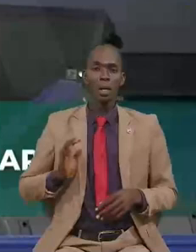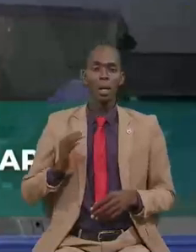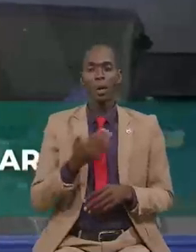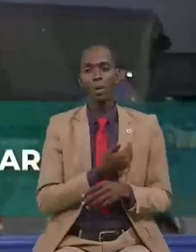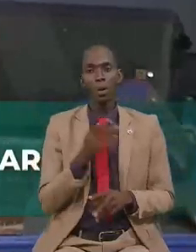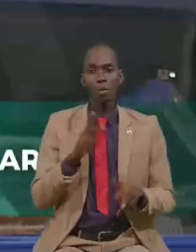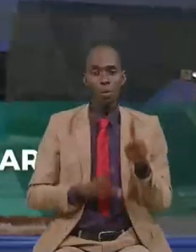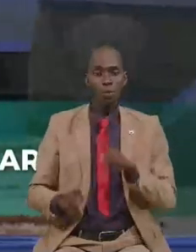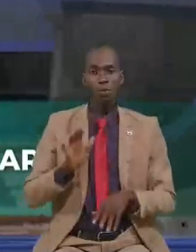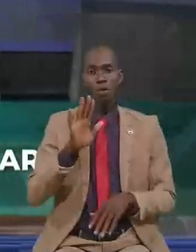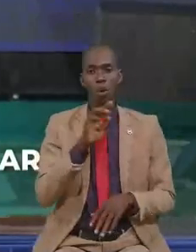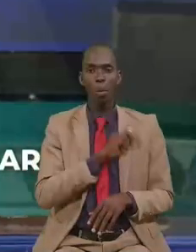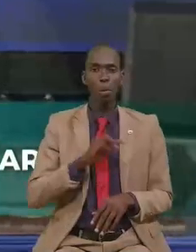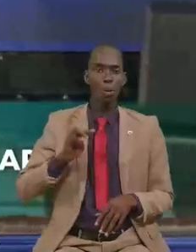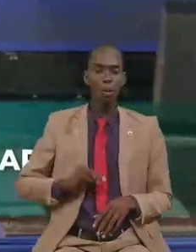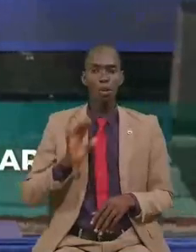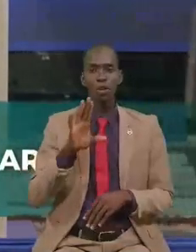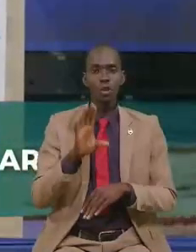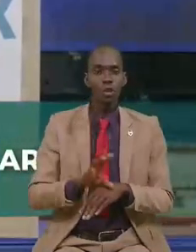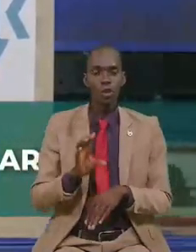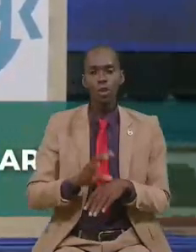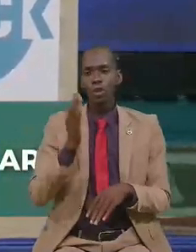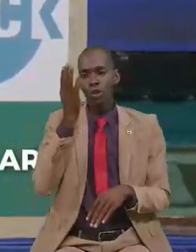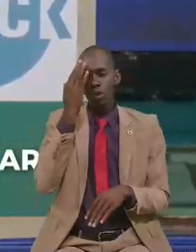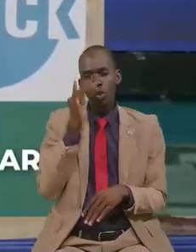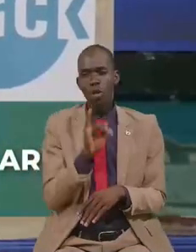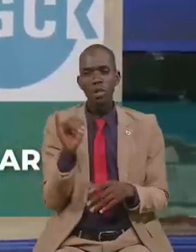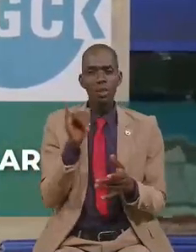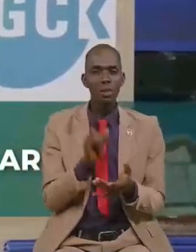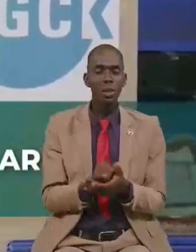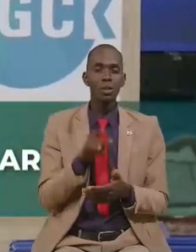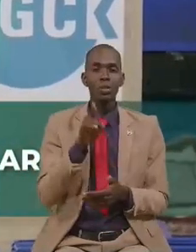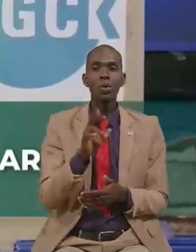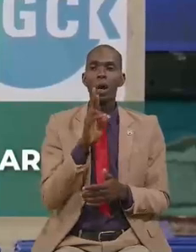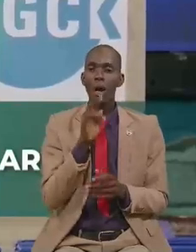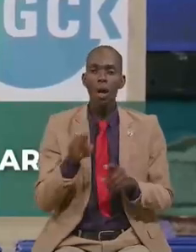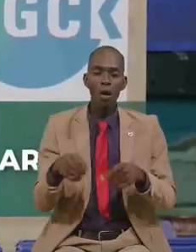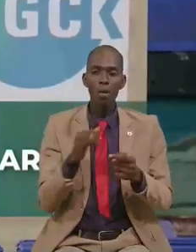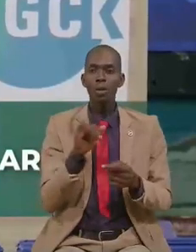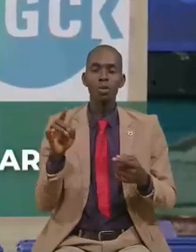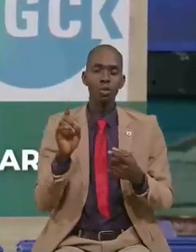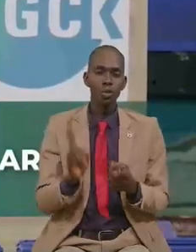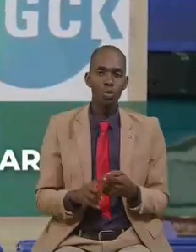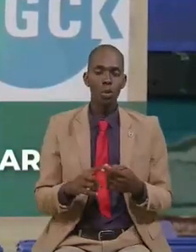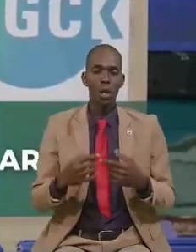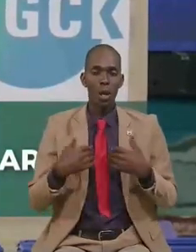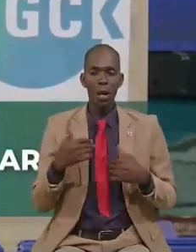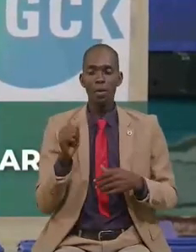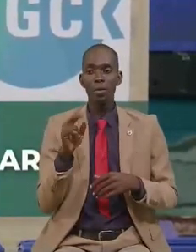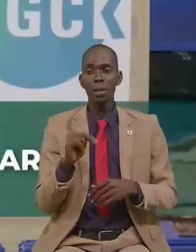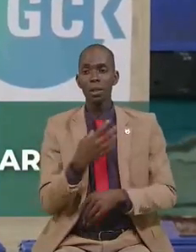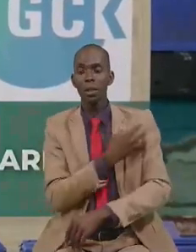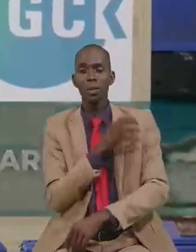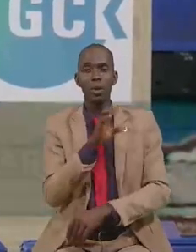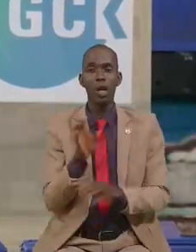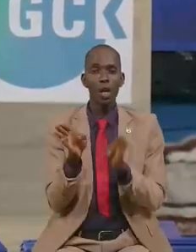Tes membres, ton église, sachant que tu veux une conférence de revêtement de